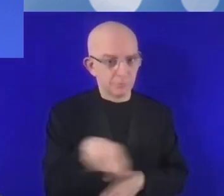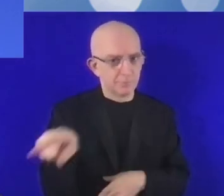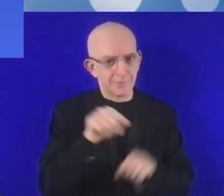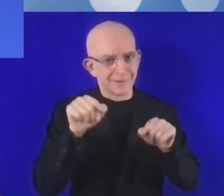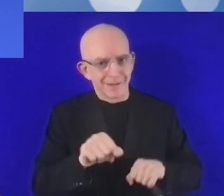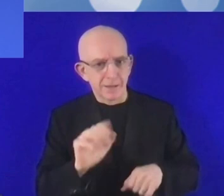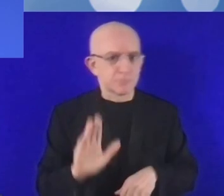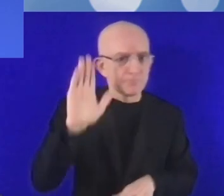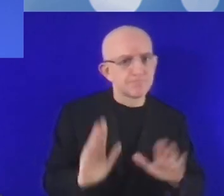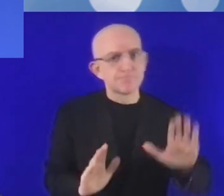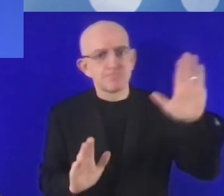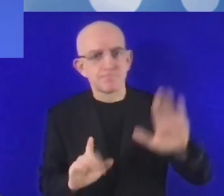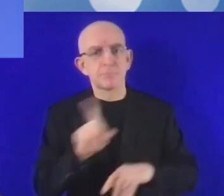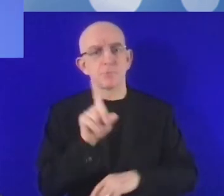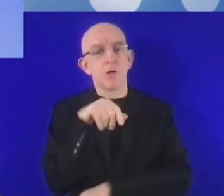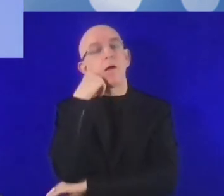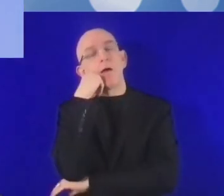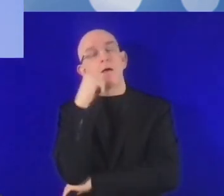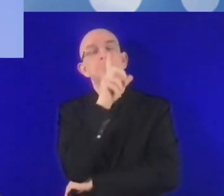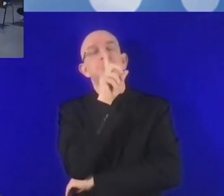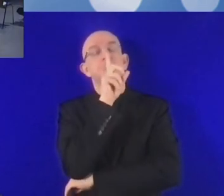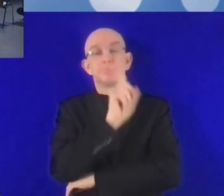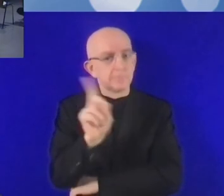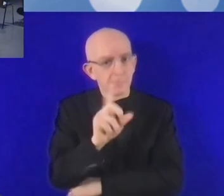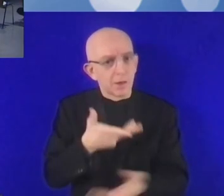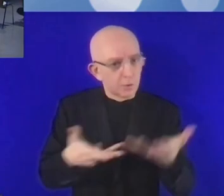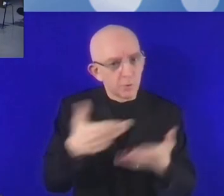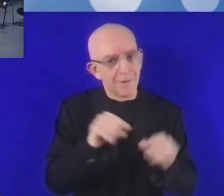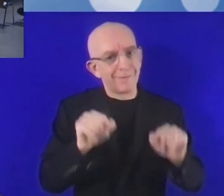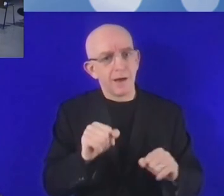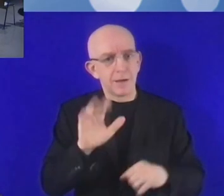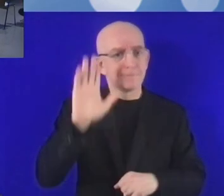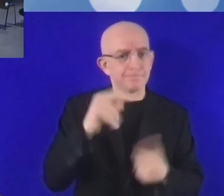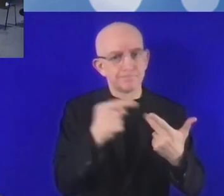非常感谢大家的参与，谢谢。